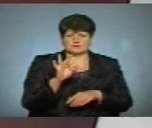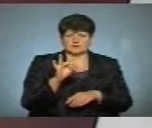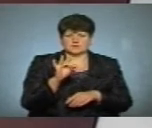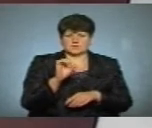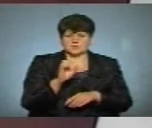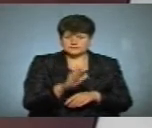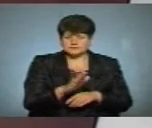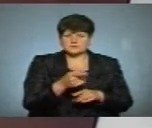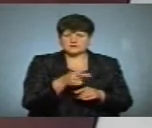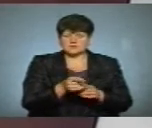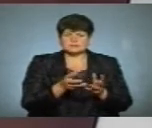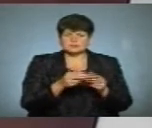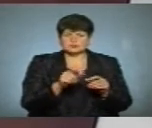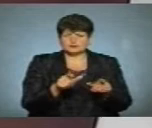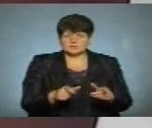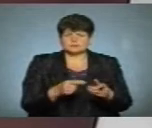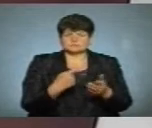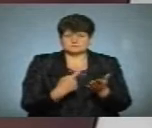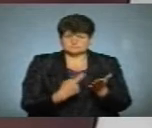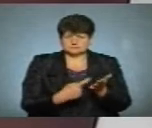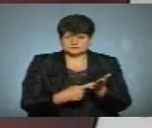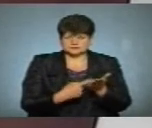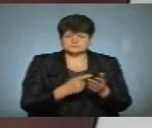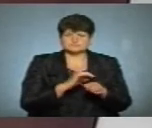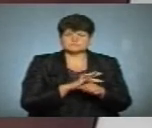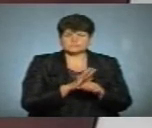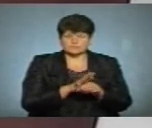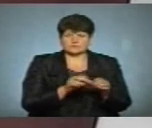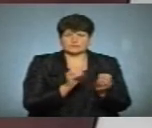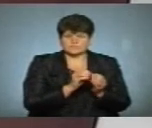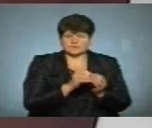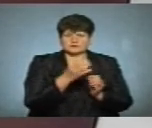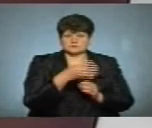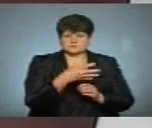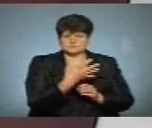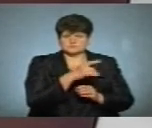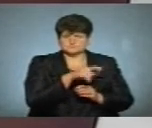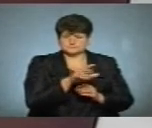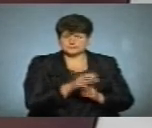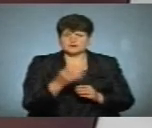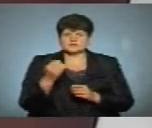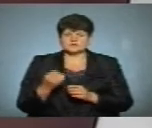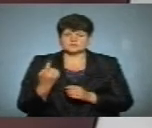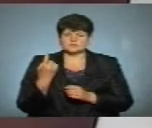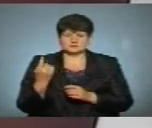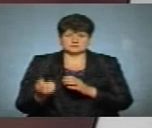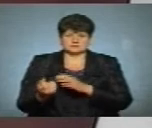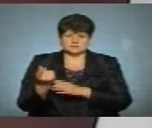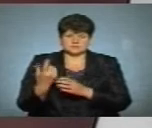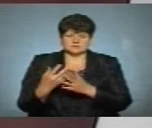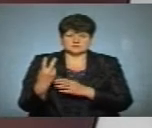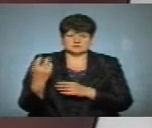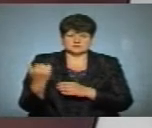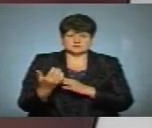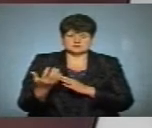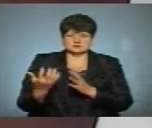ювілей. Там кількість людей, у яких лабораторно підтвердили коронавірус, не змінилася – 45 осіб. Ще один спалах – близько 2 тижнів тому